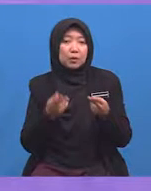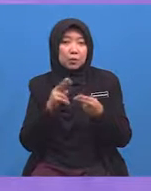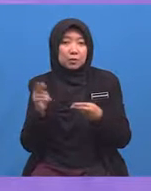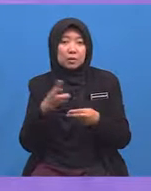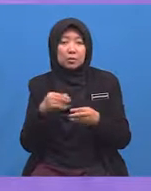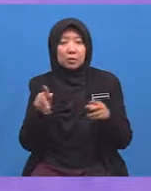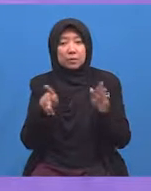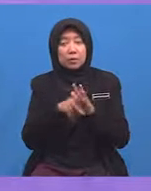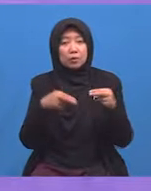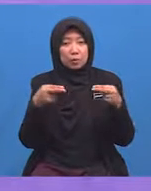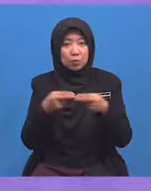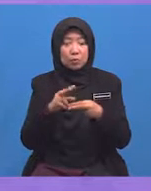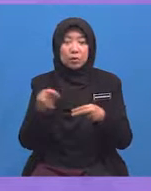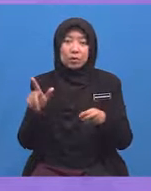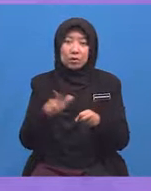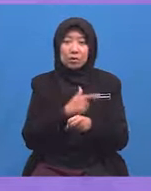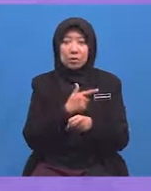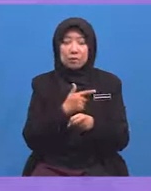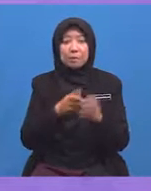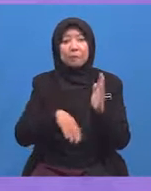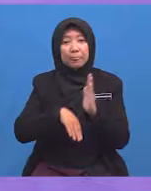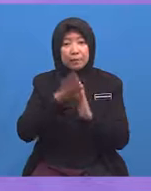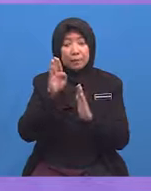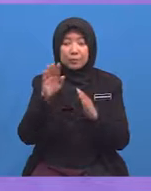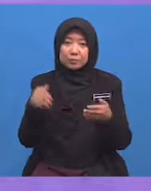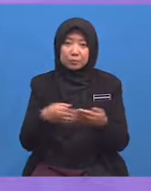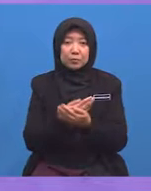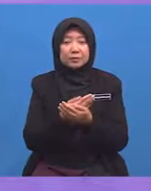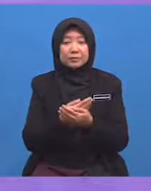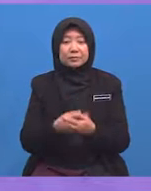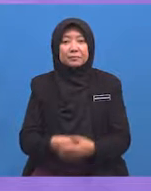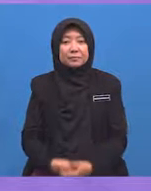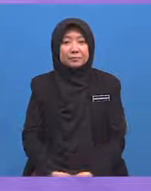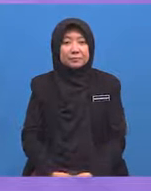dan perhubungan yang lengkap dan lebih moden.